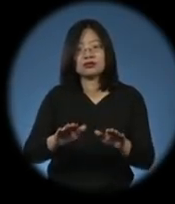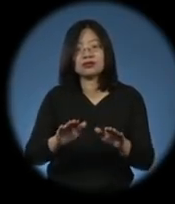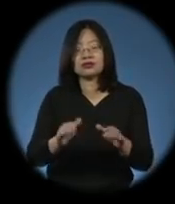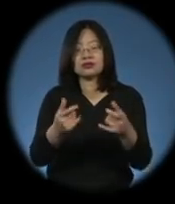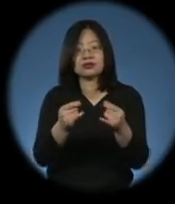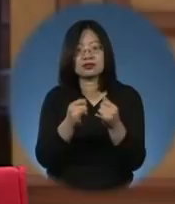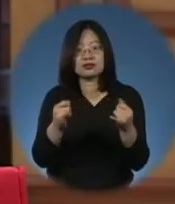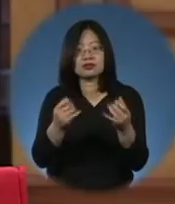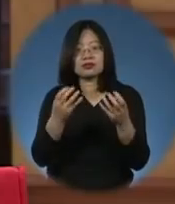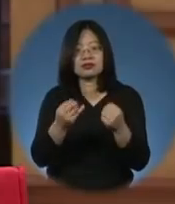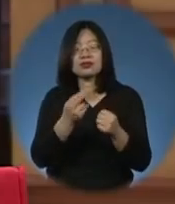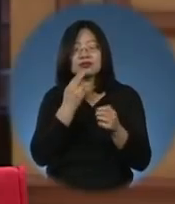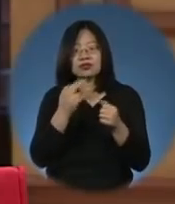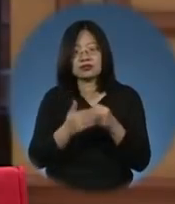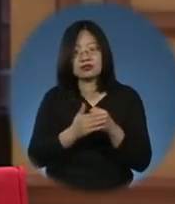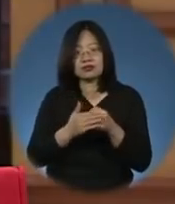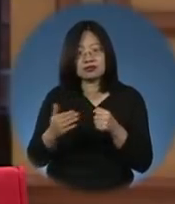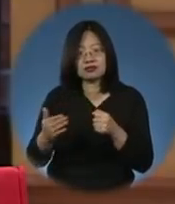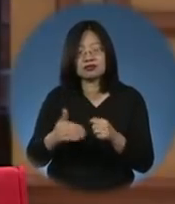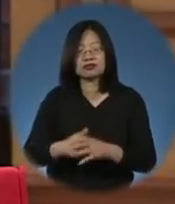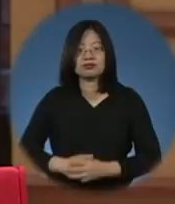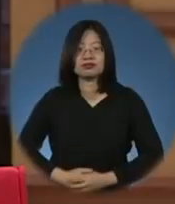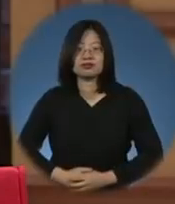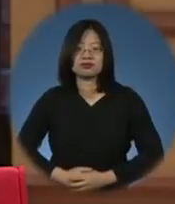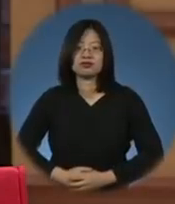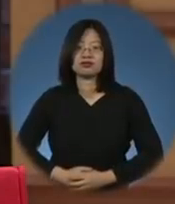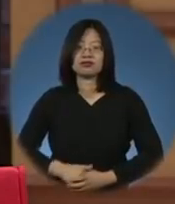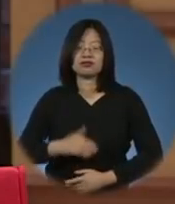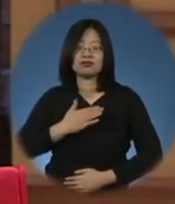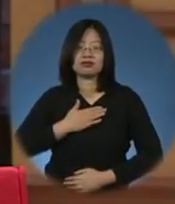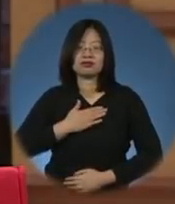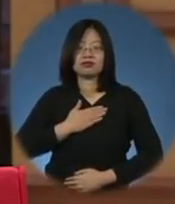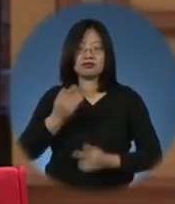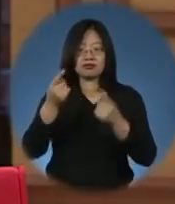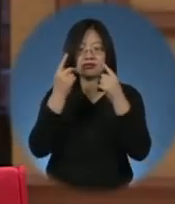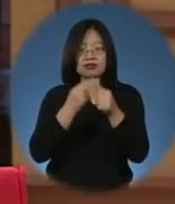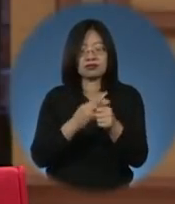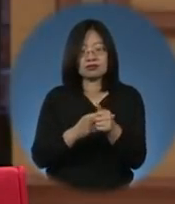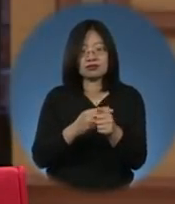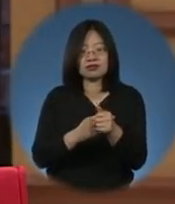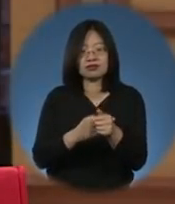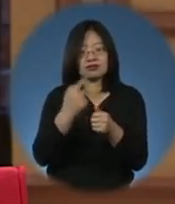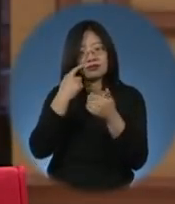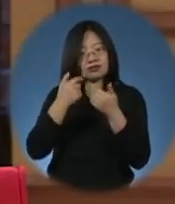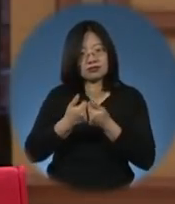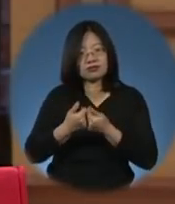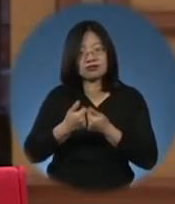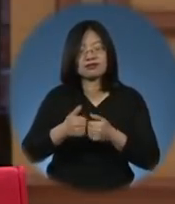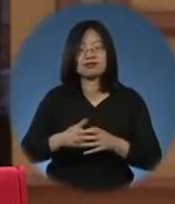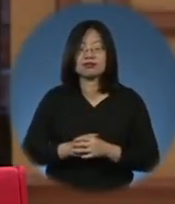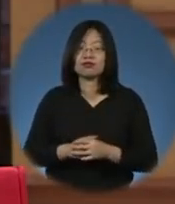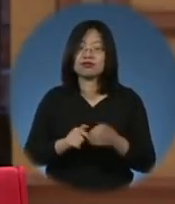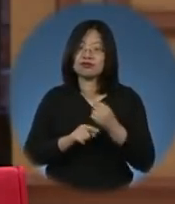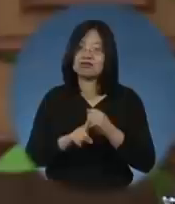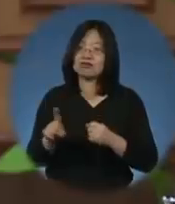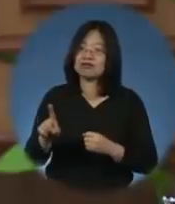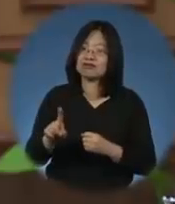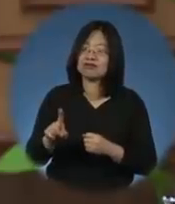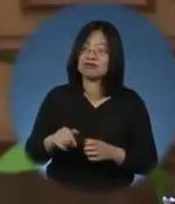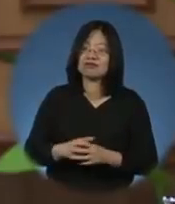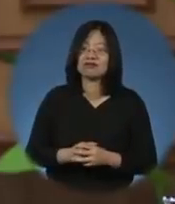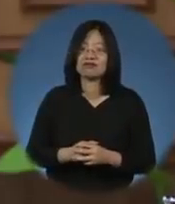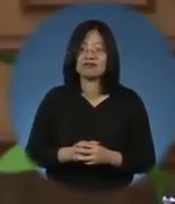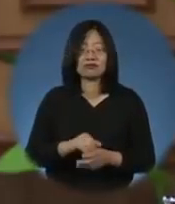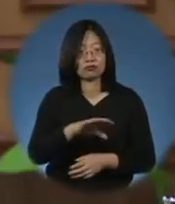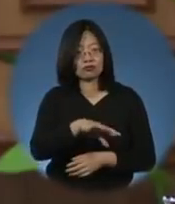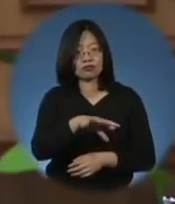중에 그런 분들은 많지도 않고. 그래서 그것도 좋다. 근데 저는 사실 대학 교수가 되는 거를 반대합니다. 왜요?